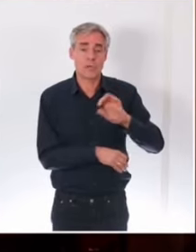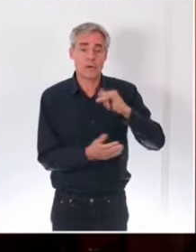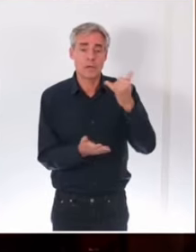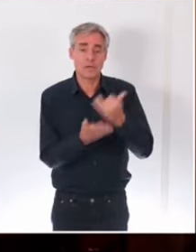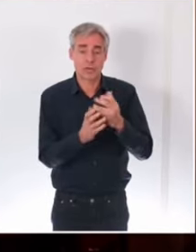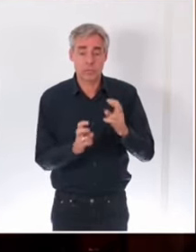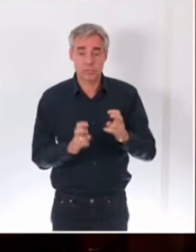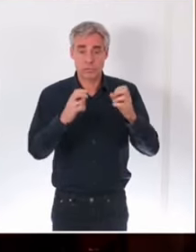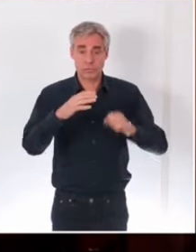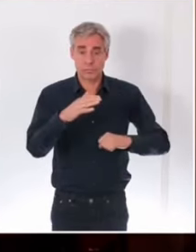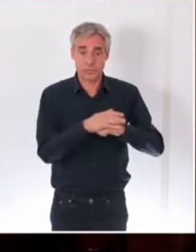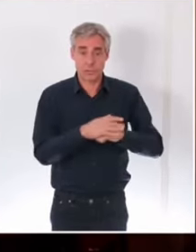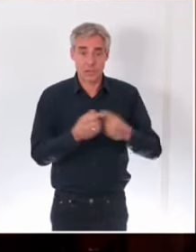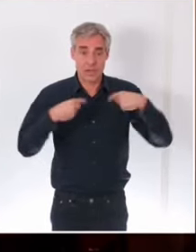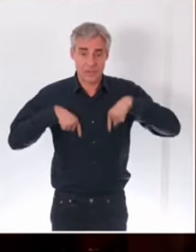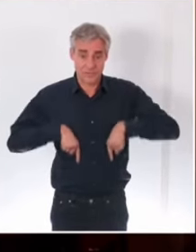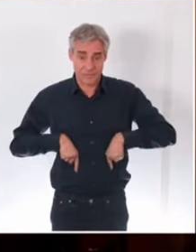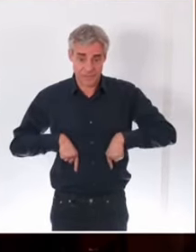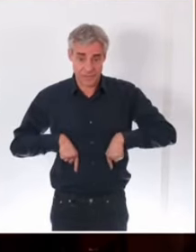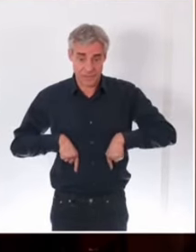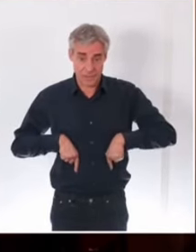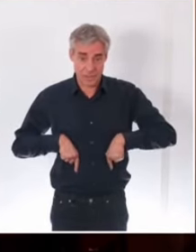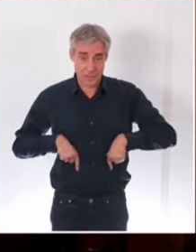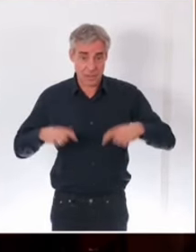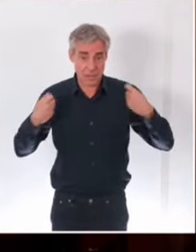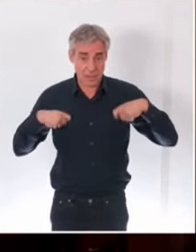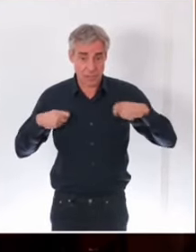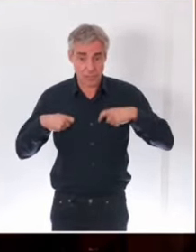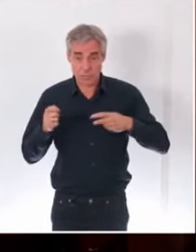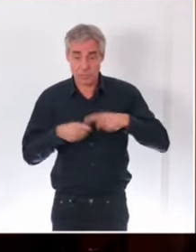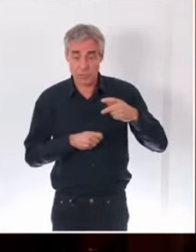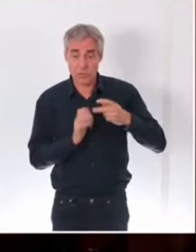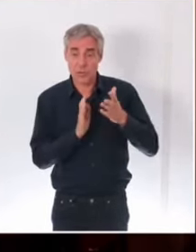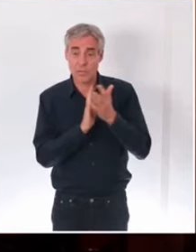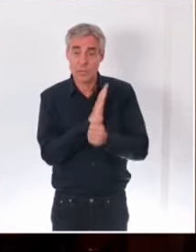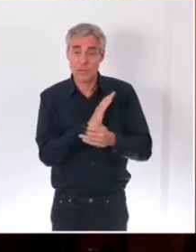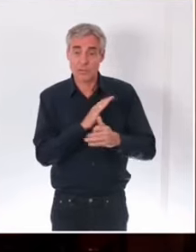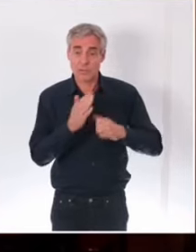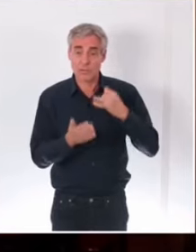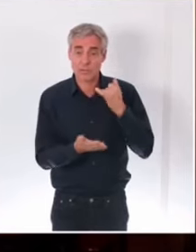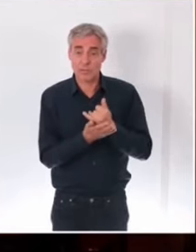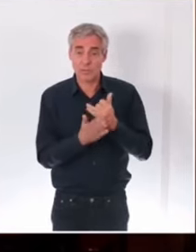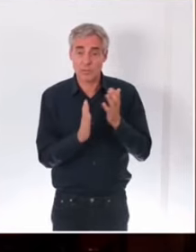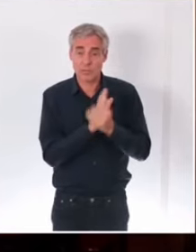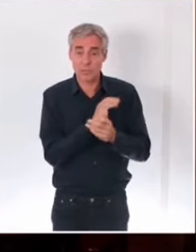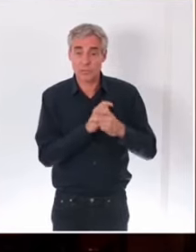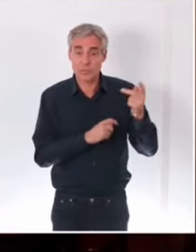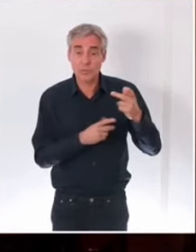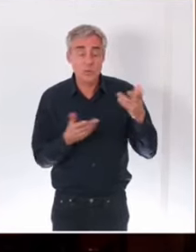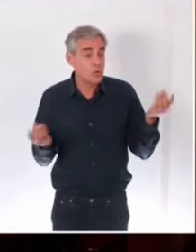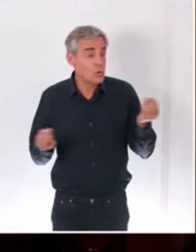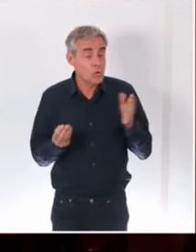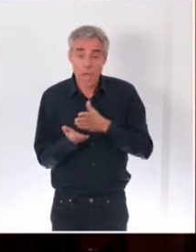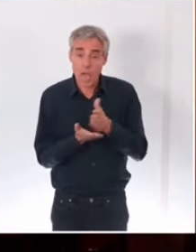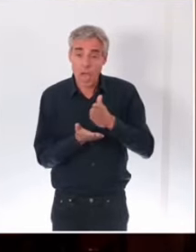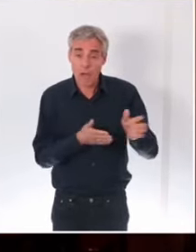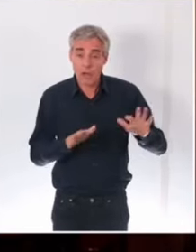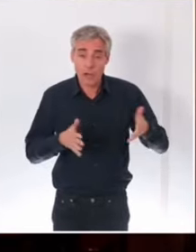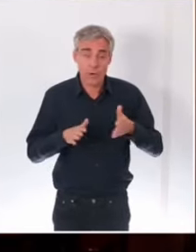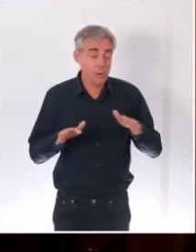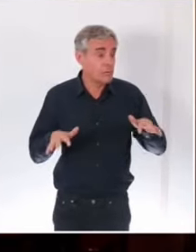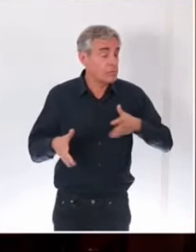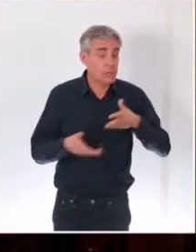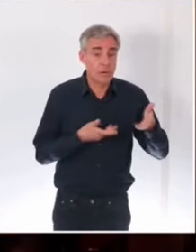le train de vie de l'État le plus élevé et le taux de prélèvement obligatoire le plus élevé. Alors, je ne sais pas dans quelle direction vous souhaitez nous emmener, si c'est